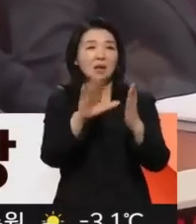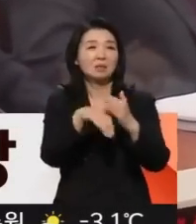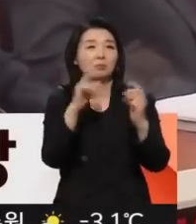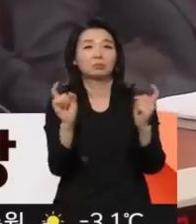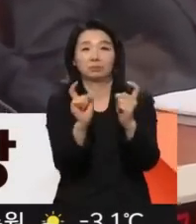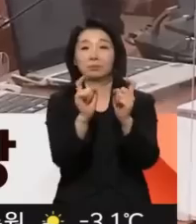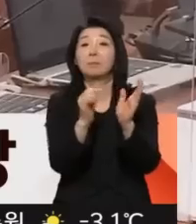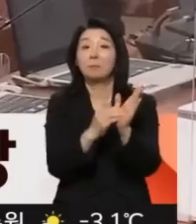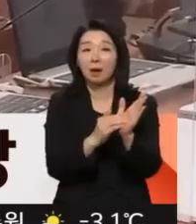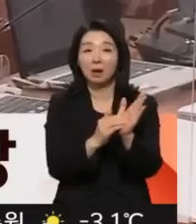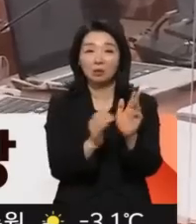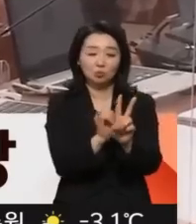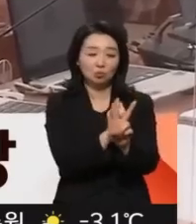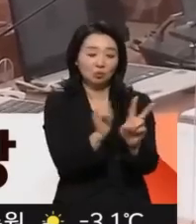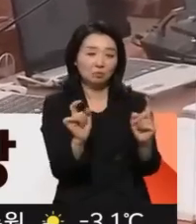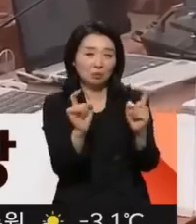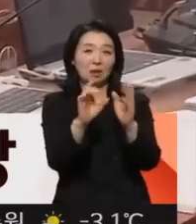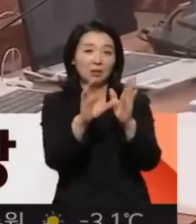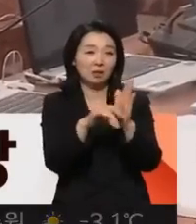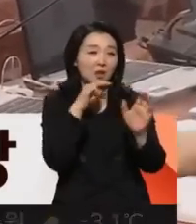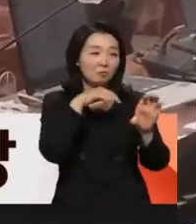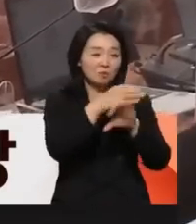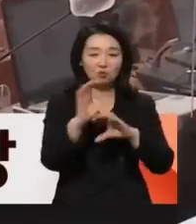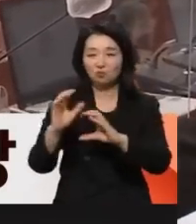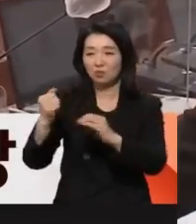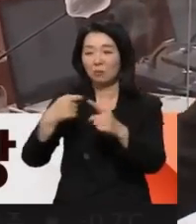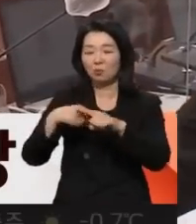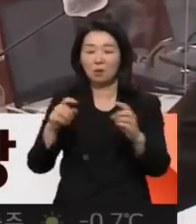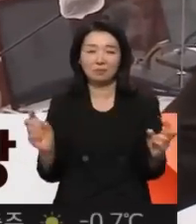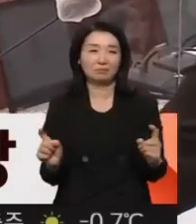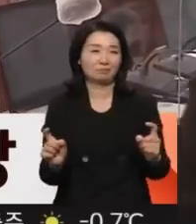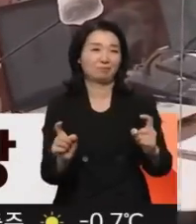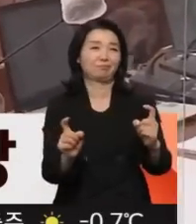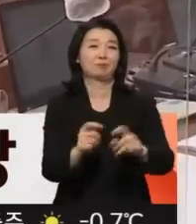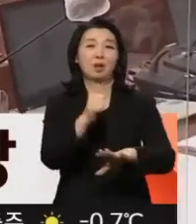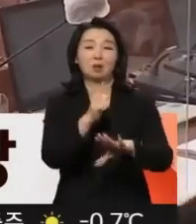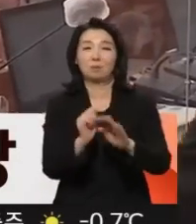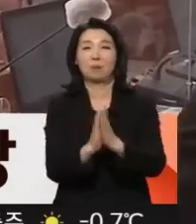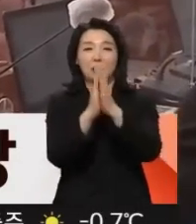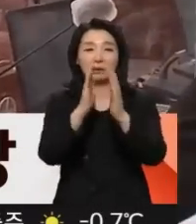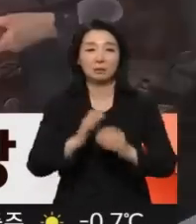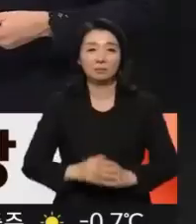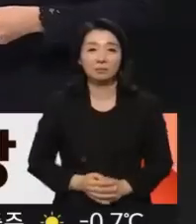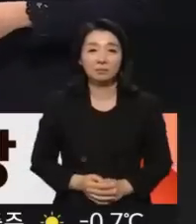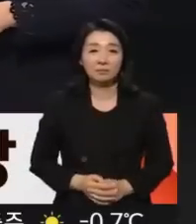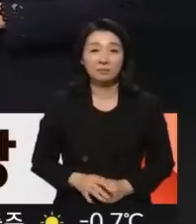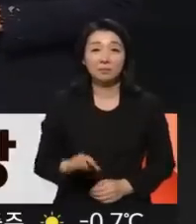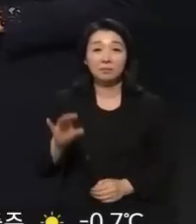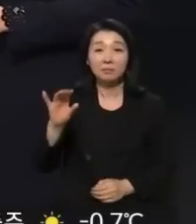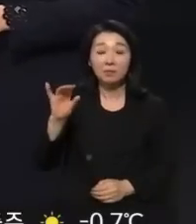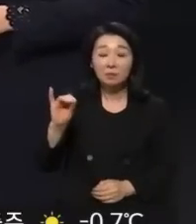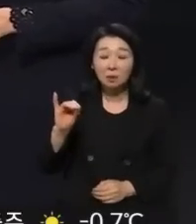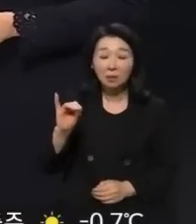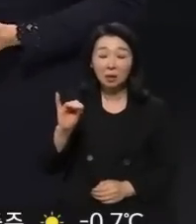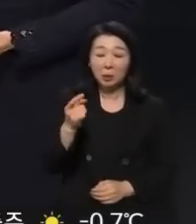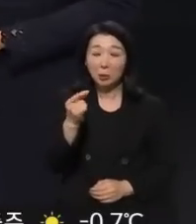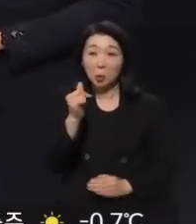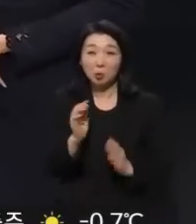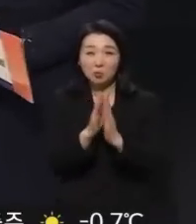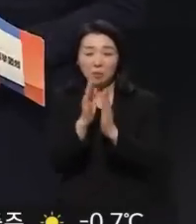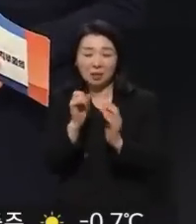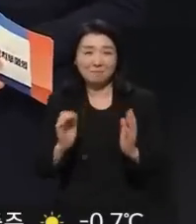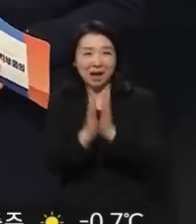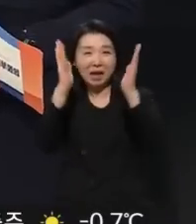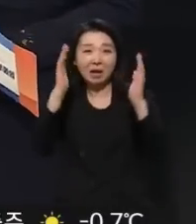건데 이 두 사람 설전에 여야 의원들이 가세하면서 장내 소란이 커졌습니다. 백 관장은 좀 충돌이라고 했지만 많이 충돌됐더라고요. 조금